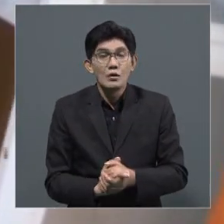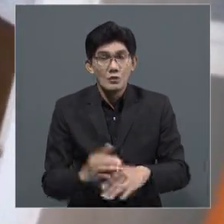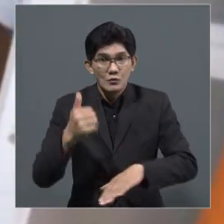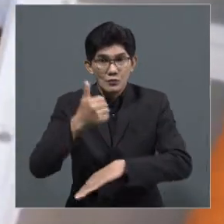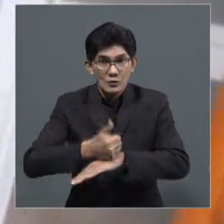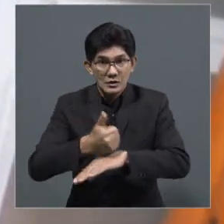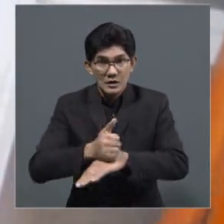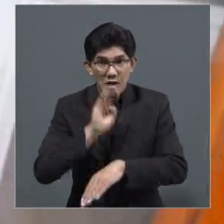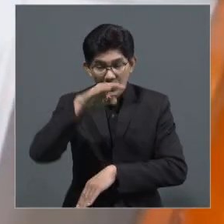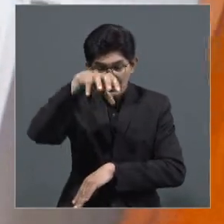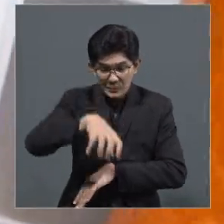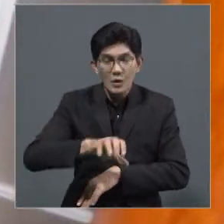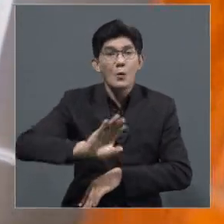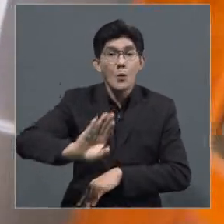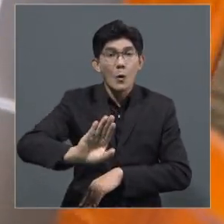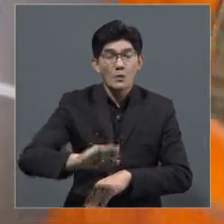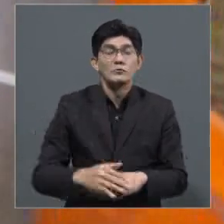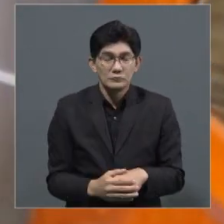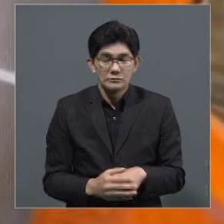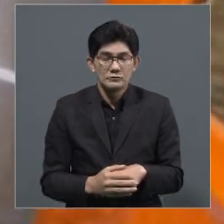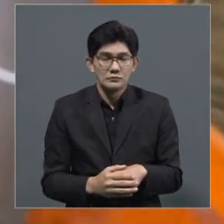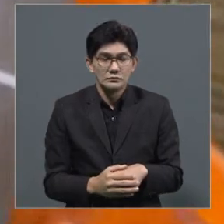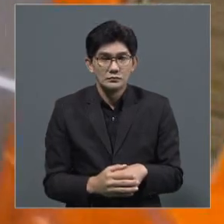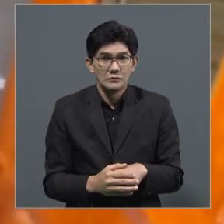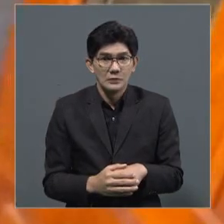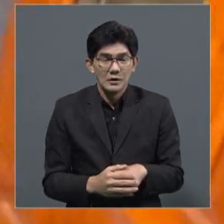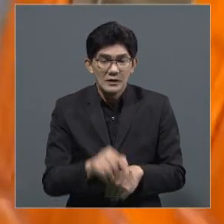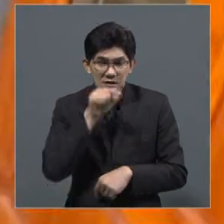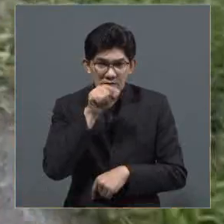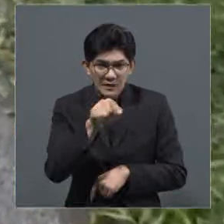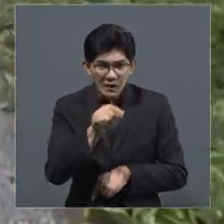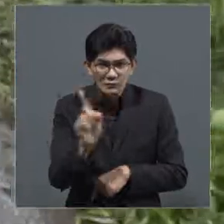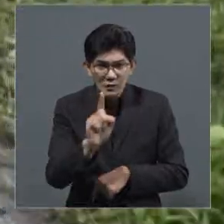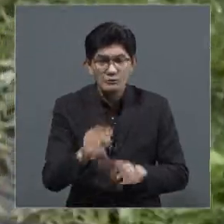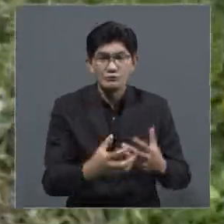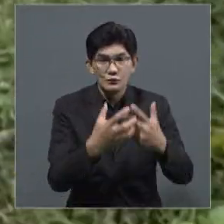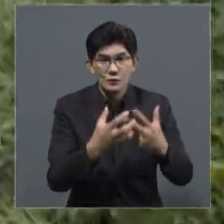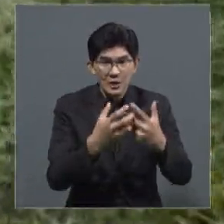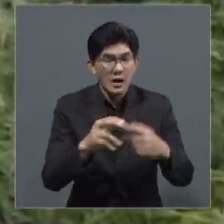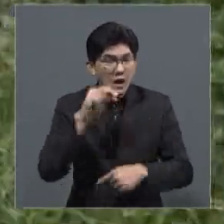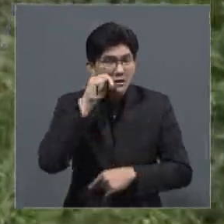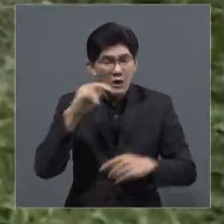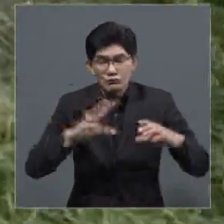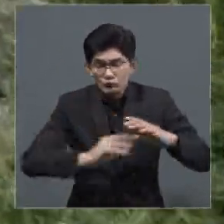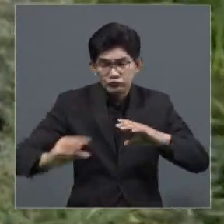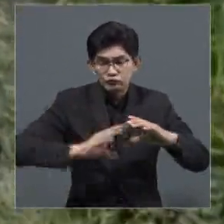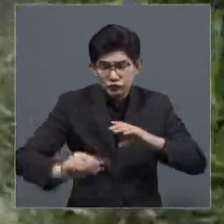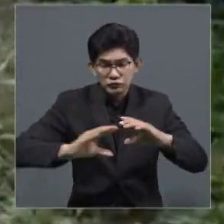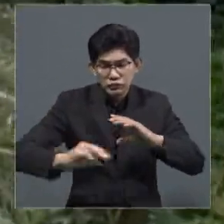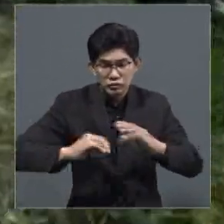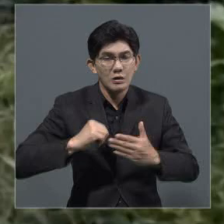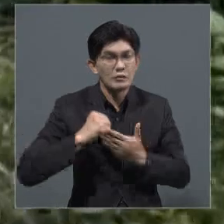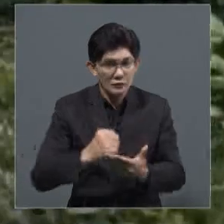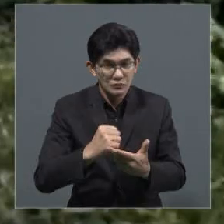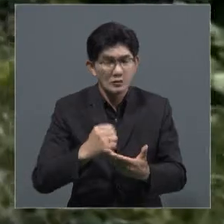ห้วยไหมยนะครับคุณศุภนัชตระกูลร่องพืชก็ได้สั่งการให้นำเครื่องสูบน้ำเข้ามาช่วยเหลือประชาชนนะครับเพื่อเป็นการ